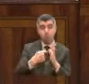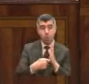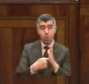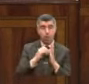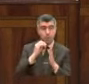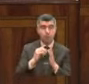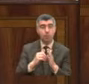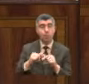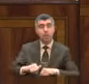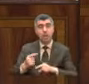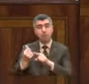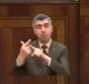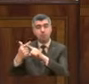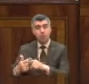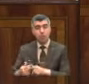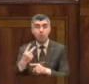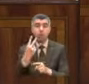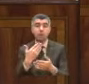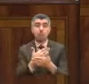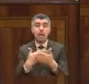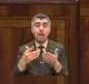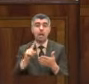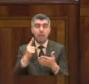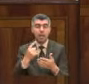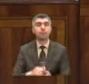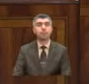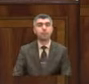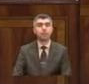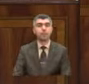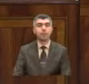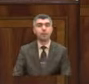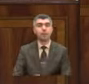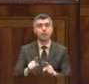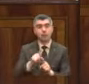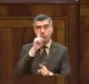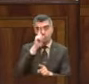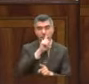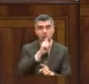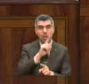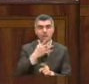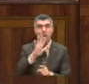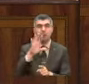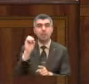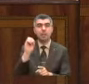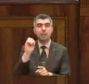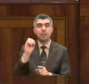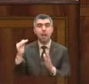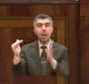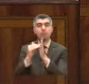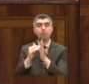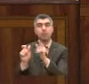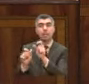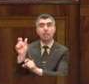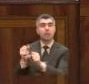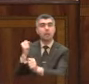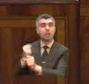وزارة المالية باستثمار 2 مليار ديال الدرهم. طبعا حددت بأنه يمكن لها إن شاء الله تخلق 50,000 منصب ديال الشغل. يمكن لي نقول لكم